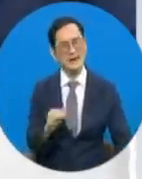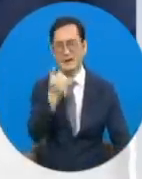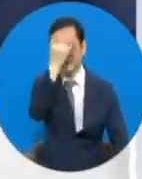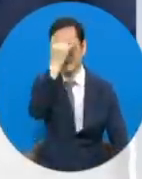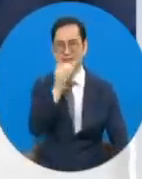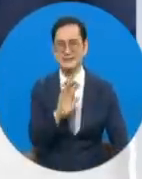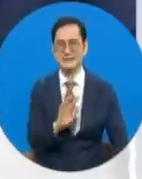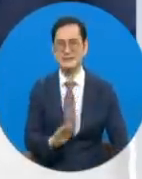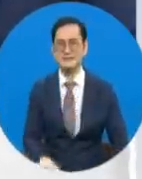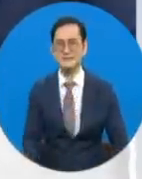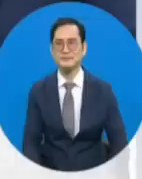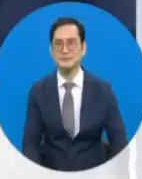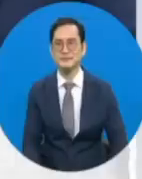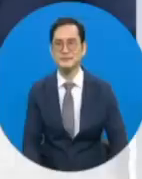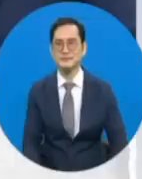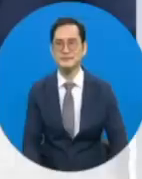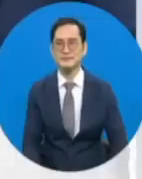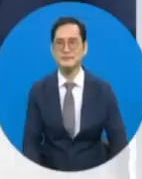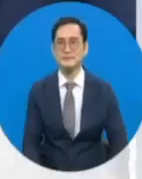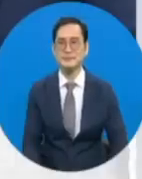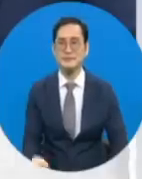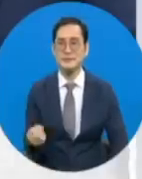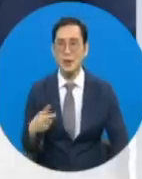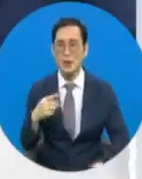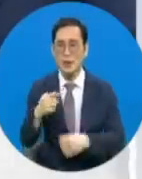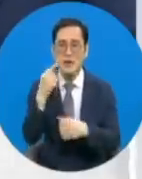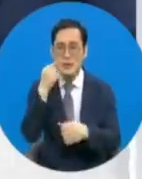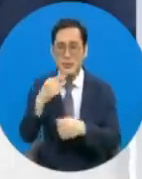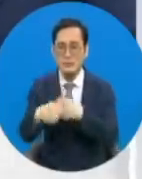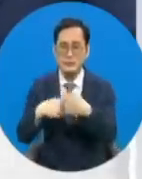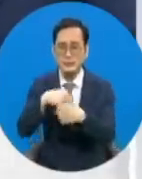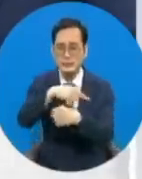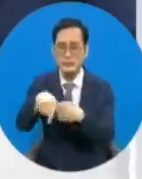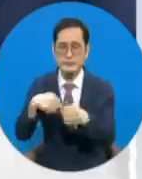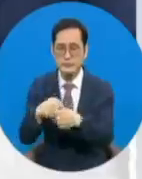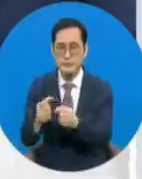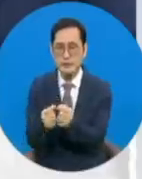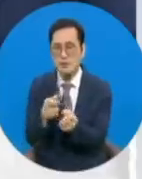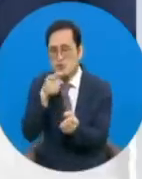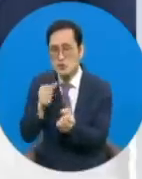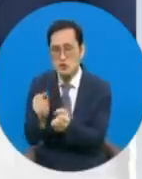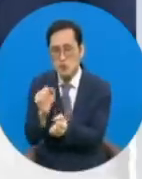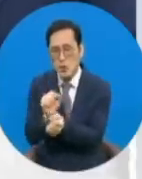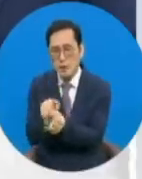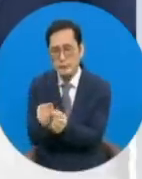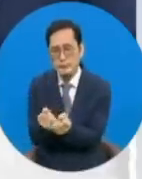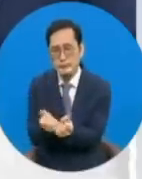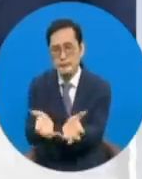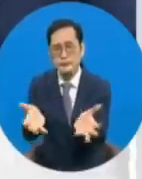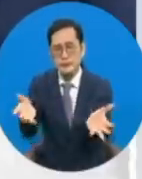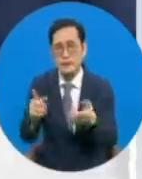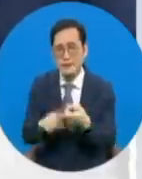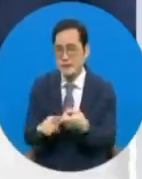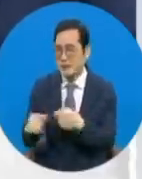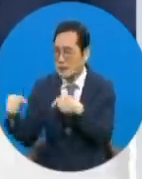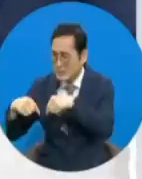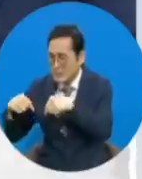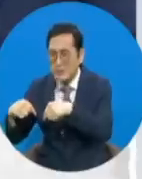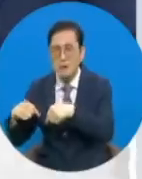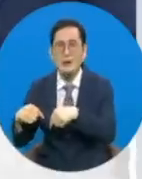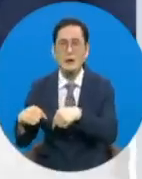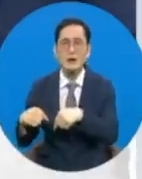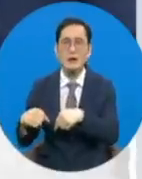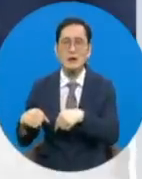중립 외교를 지켜야 되는 것. 그리고 후쿠시마 오염수 방류와 관련돼서 문제 제기를 할 수 있다는 점에서 저는 여기에서 오히려